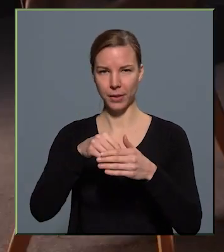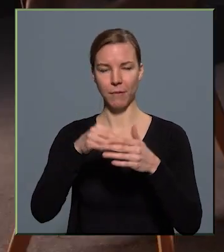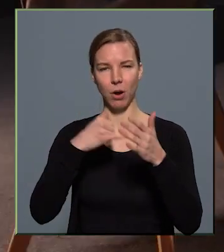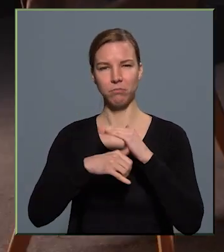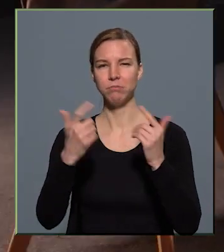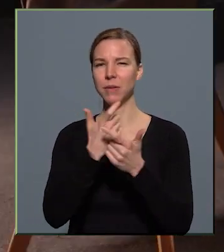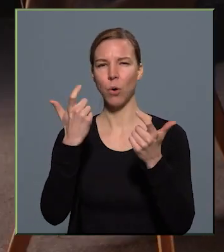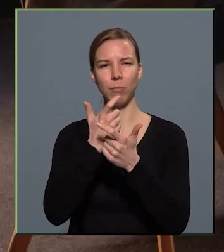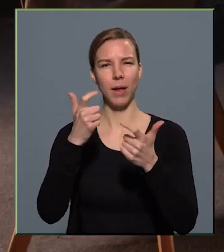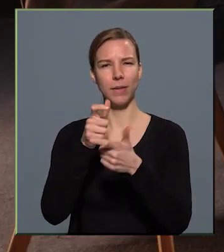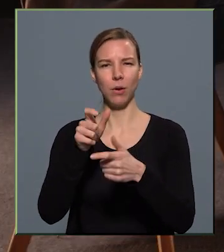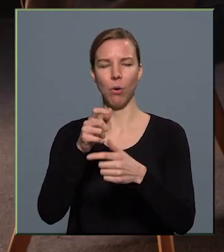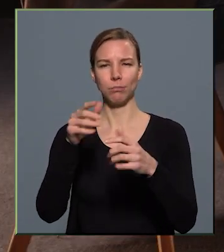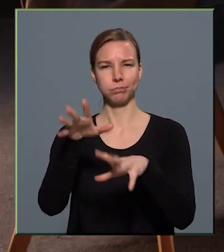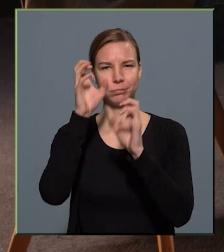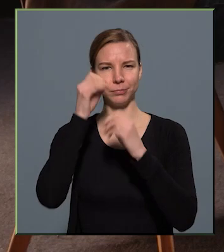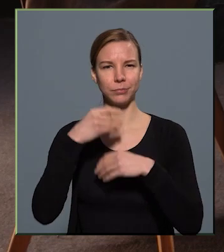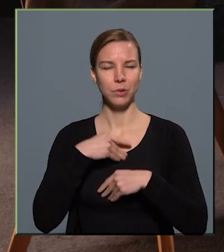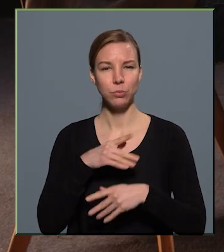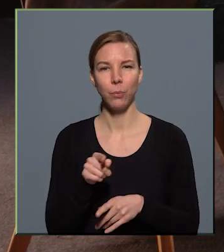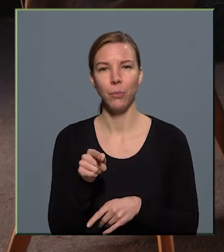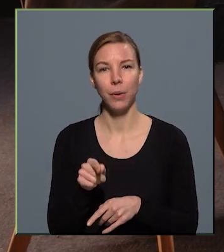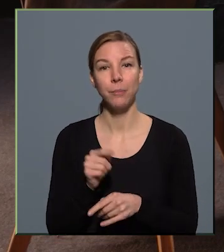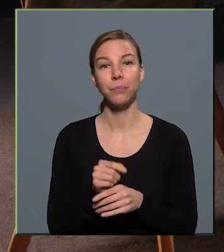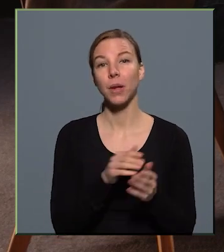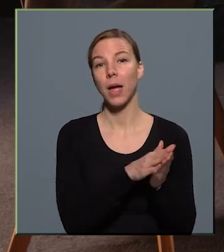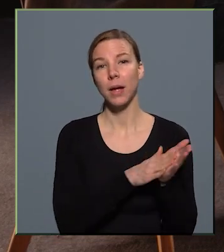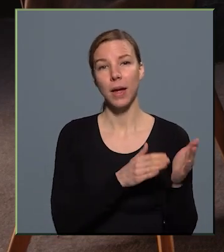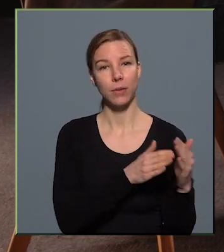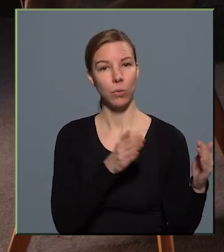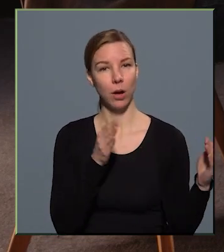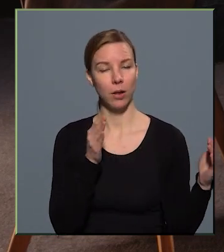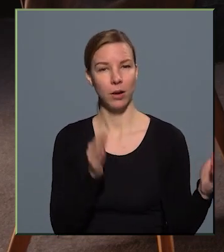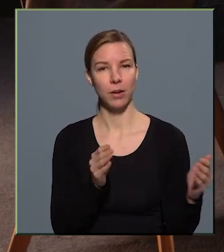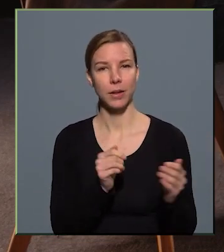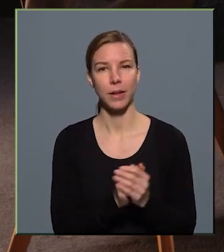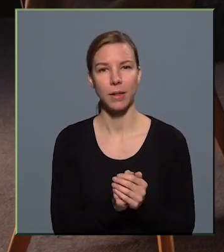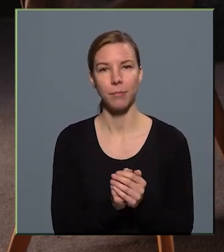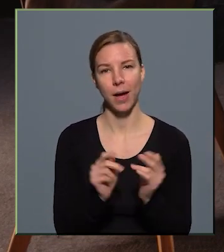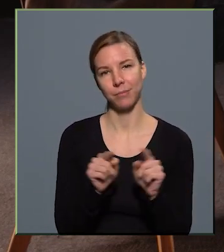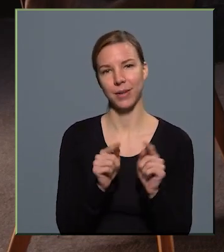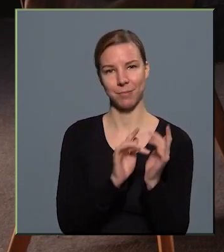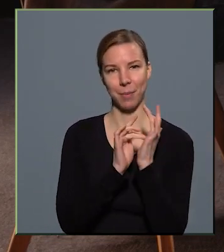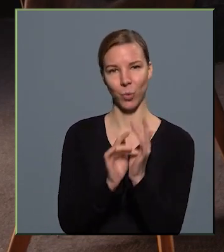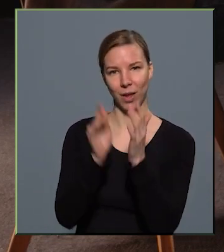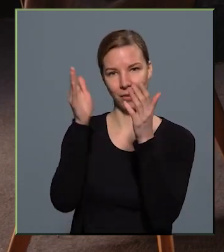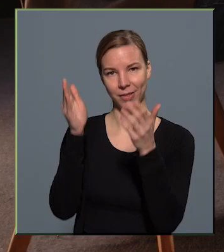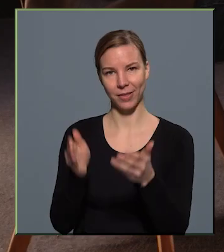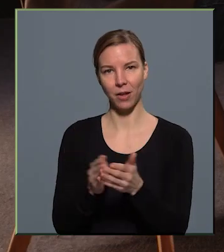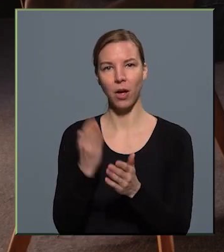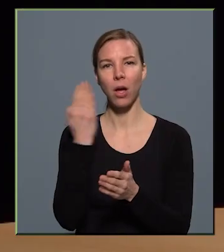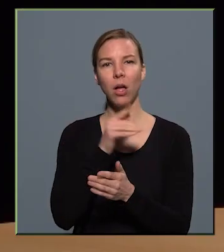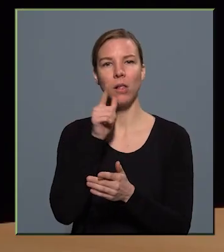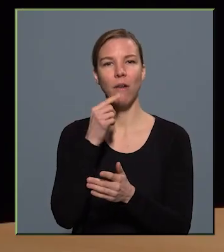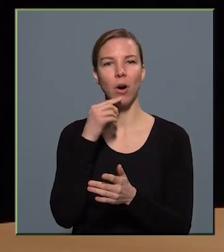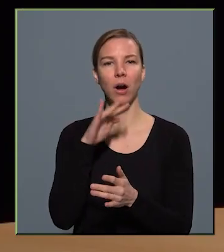Úgyhogy valójában rögtön kezdjük is az elején, mert ha már így mutattalak be Lavai